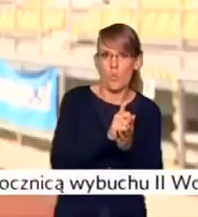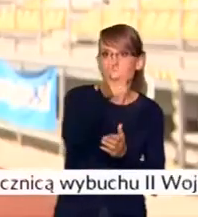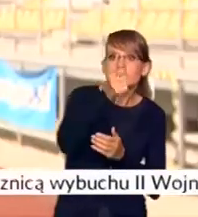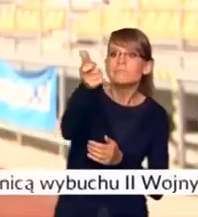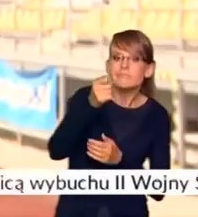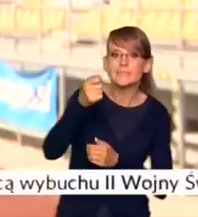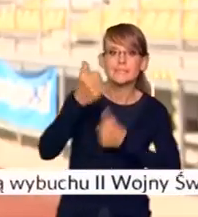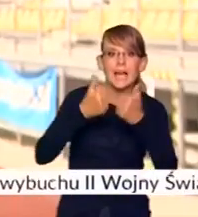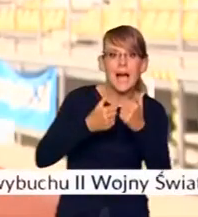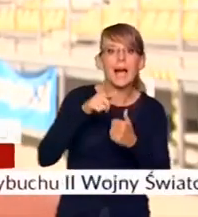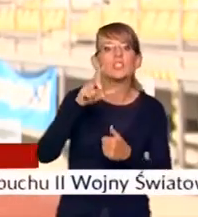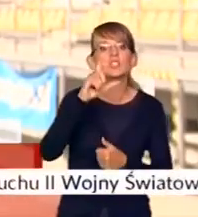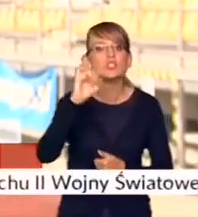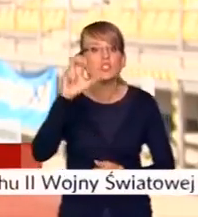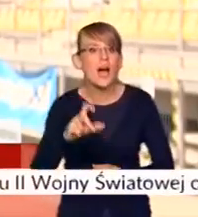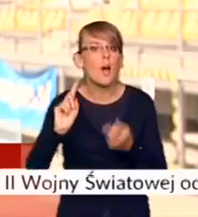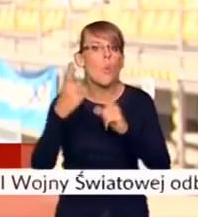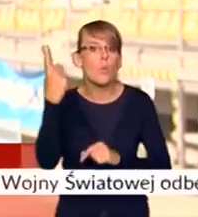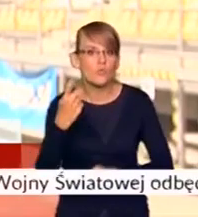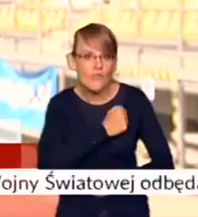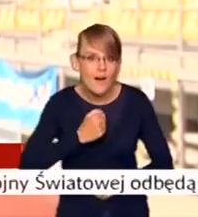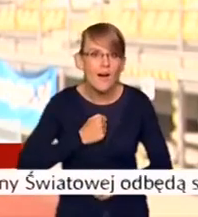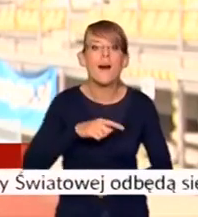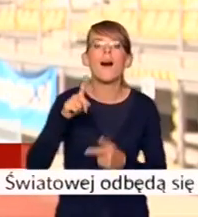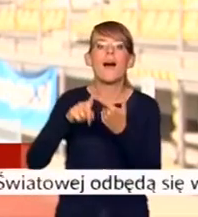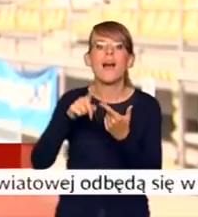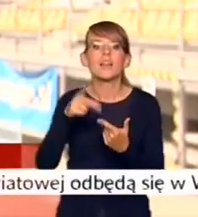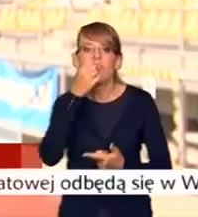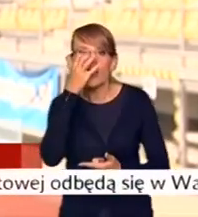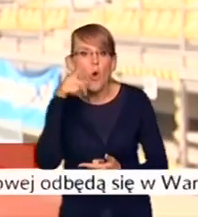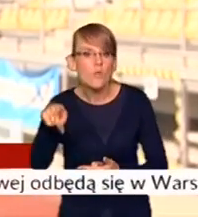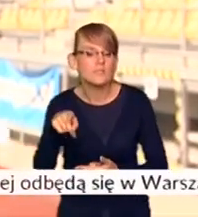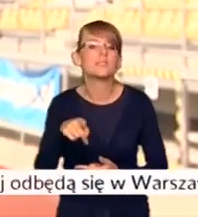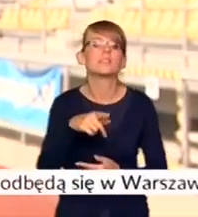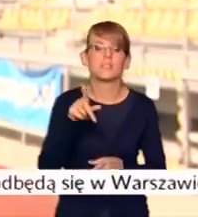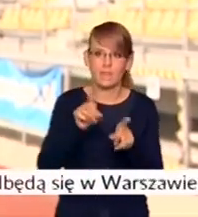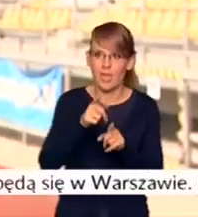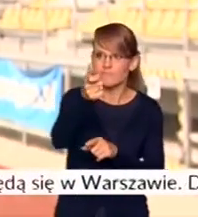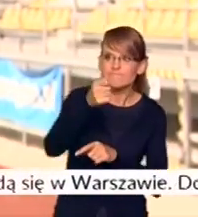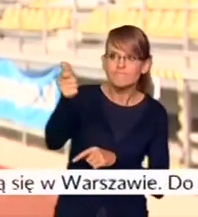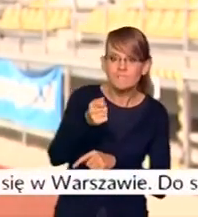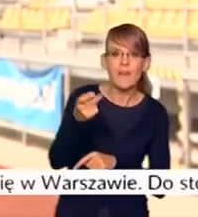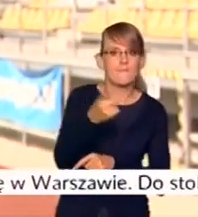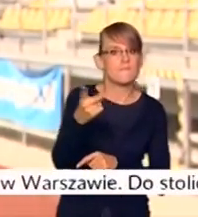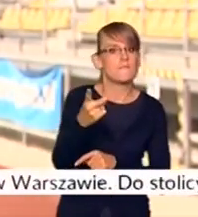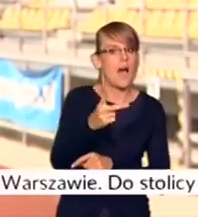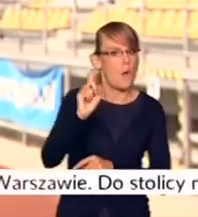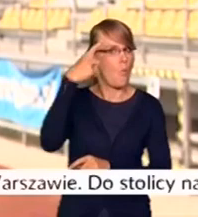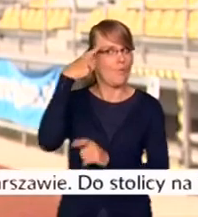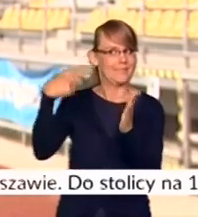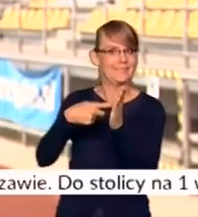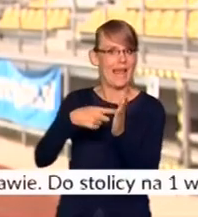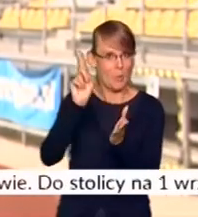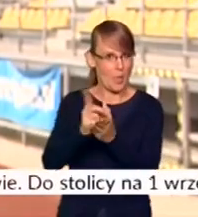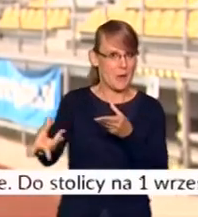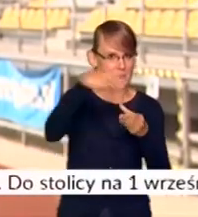chcieliśmy. Arka Ciacha z Ursusa Warszawa plus Mateusza Kwiatkowskiego z Błękitnych Stargard. I to były jakby nasze takie główne cele